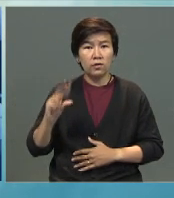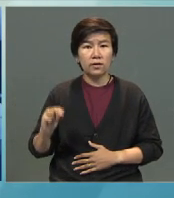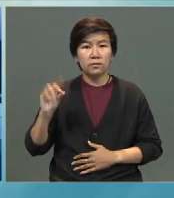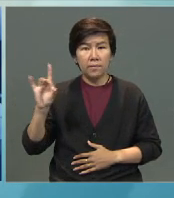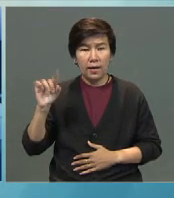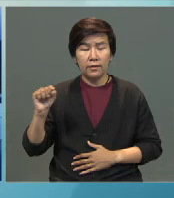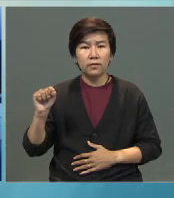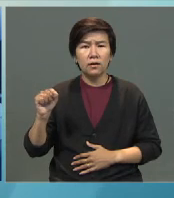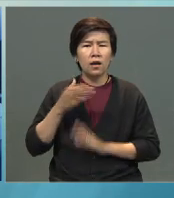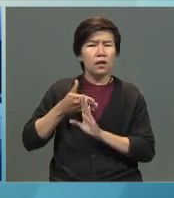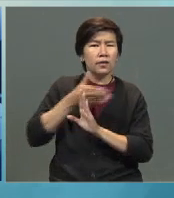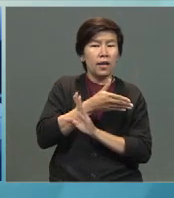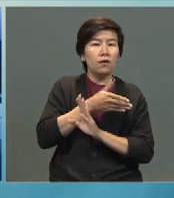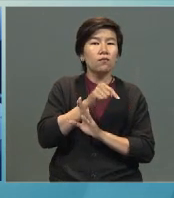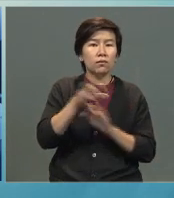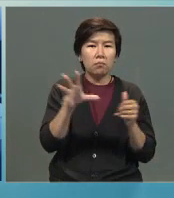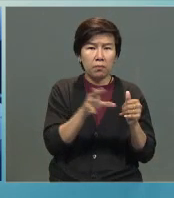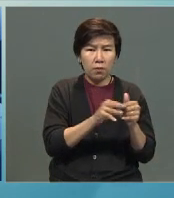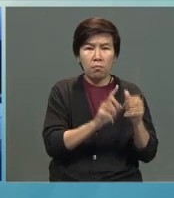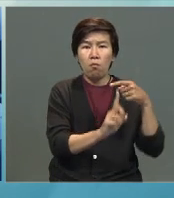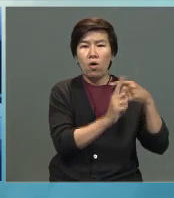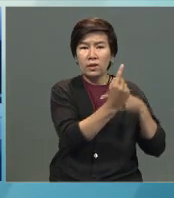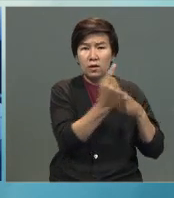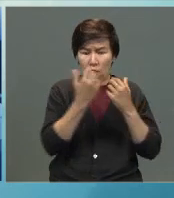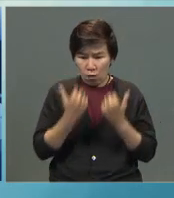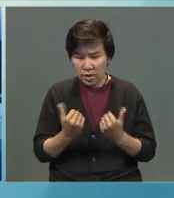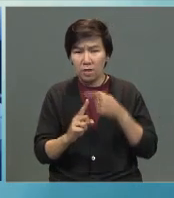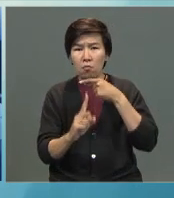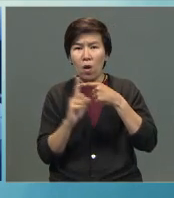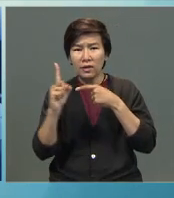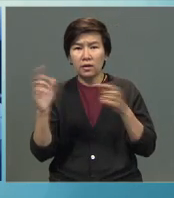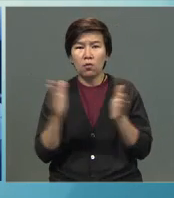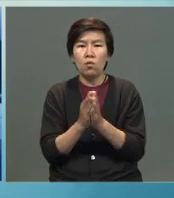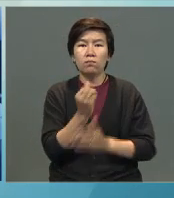คนคนเดิมมีการติดเชื้อรายงานไปแล้ว 1รายวันนี้เพิ่มขึ้นอีก 1รายรวมเป็น 2